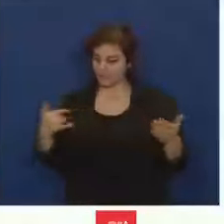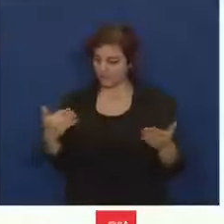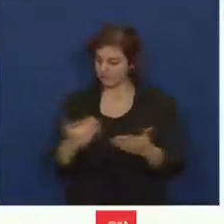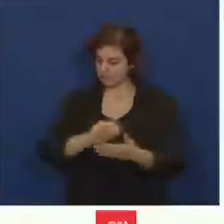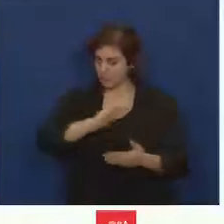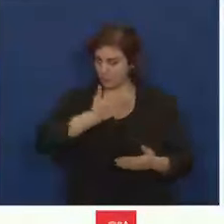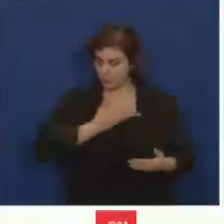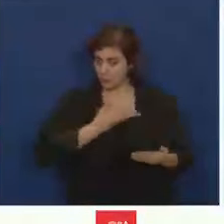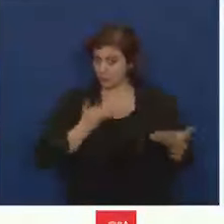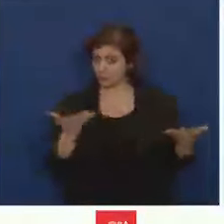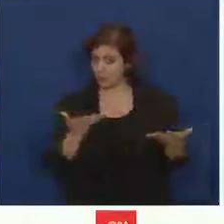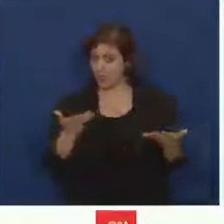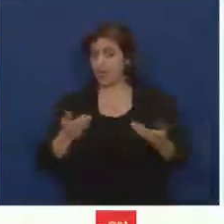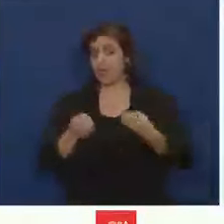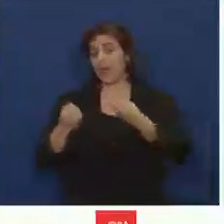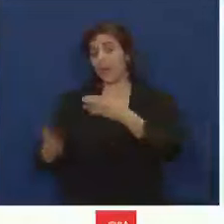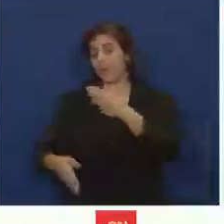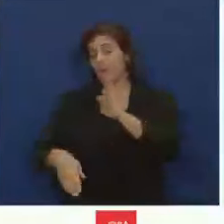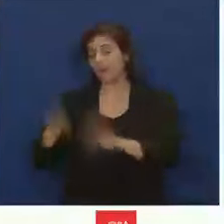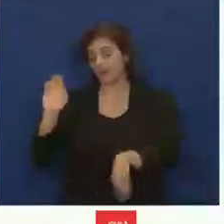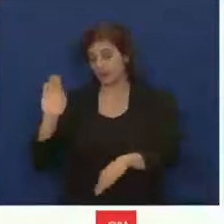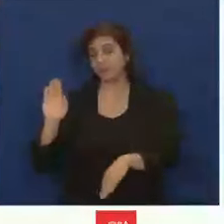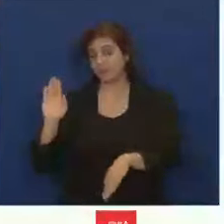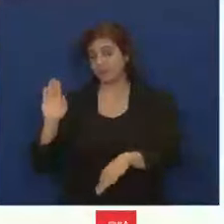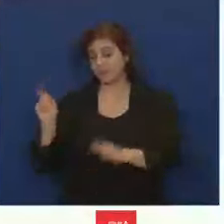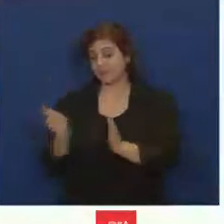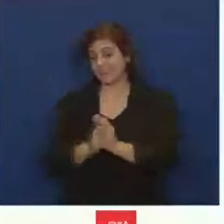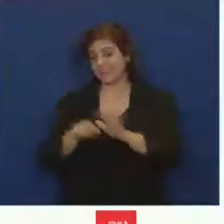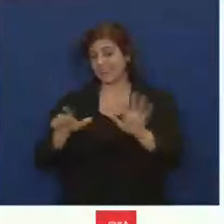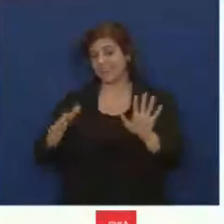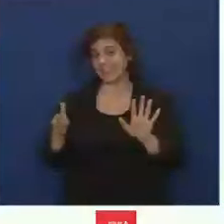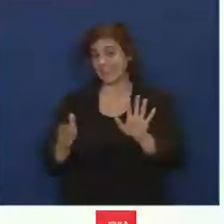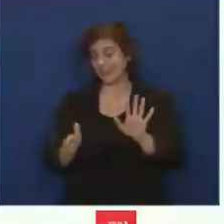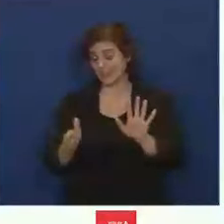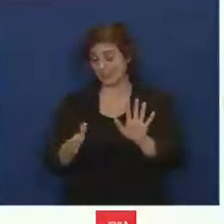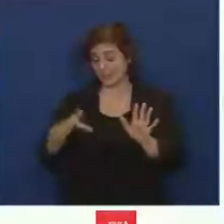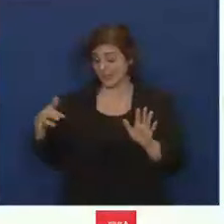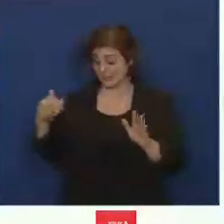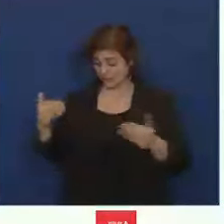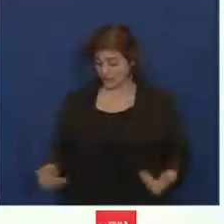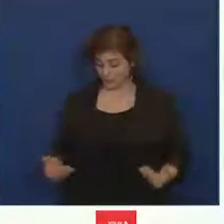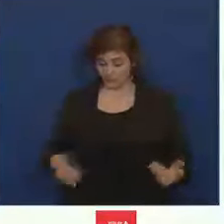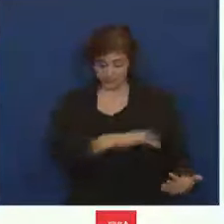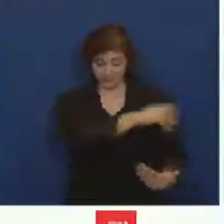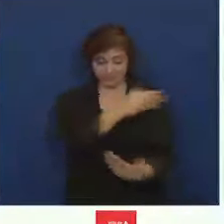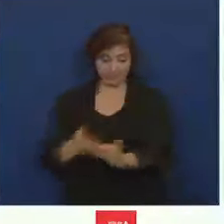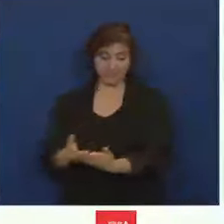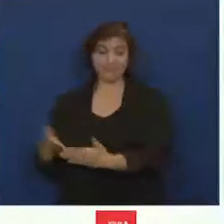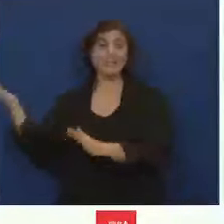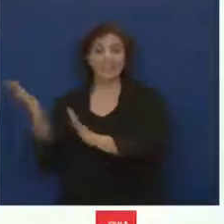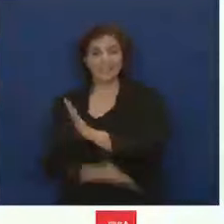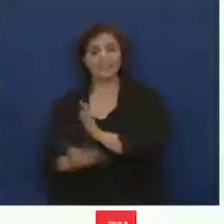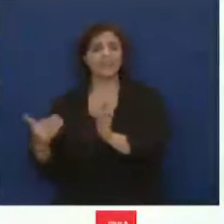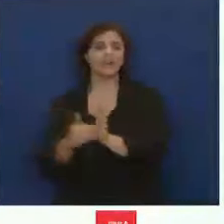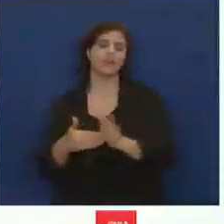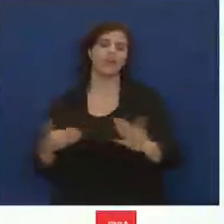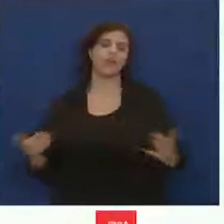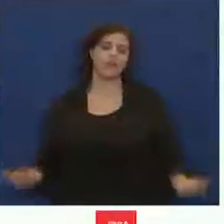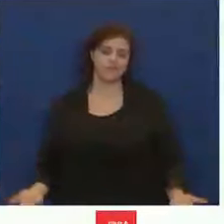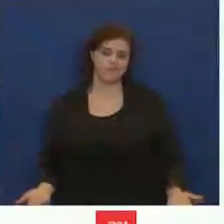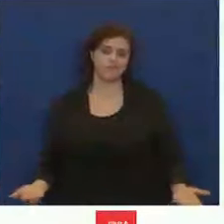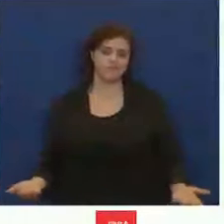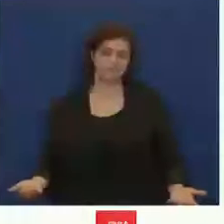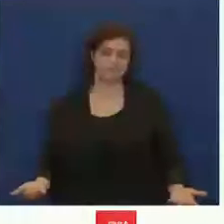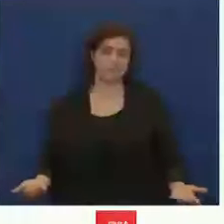l'appel d'offres lancé le 7 avril se serait depuis lors de nouveau soldé par un échec. Cependant, des